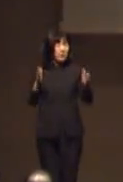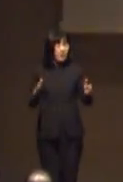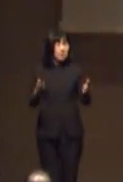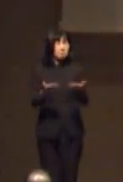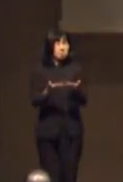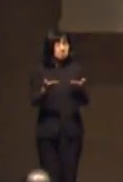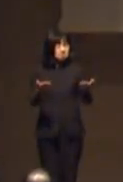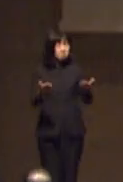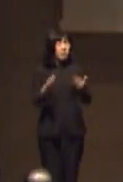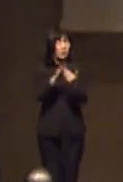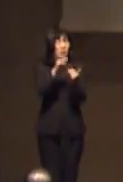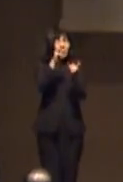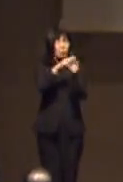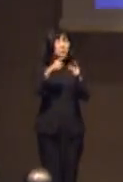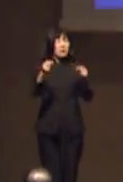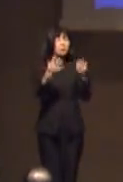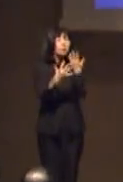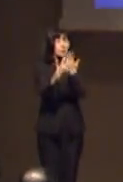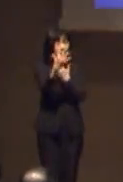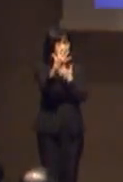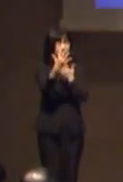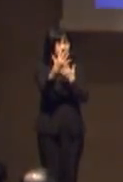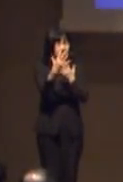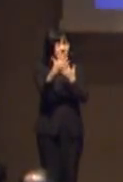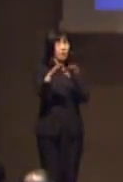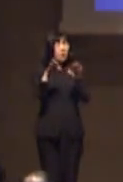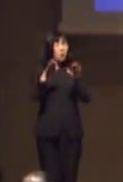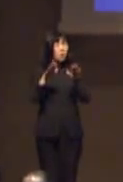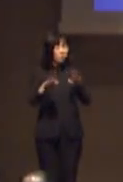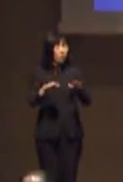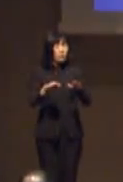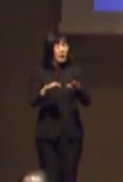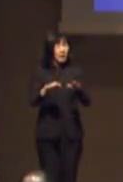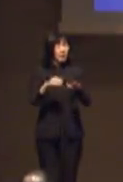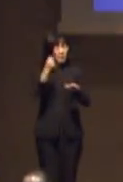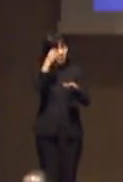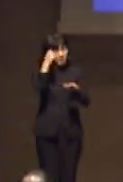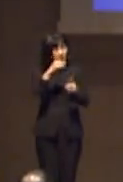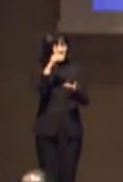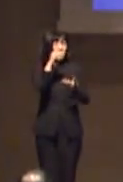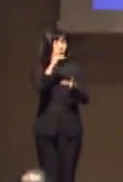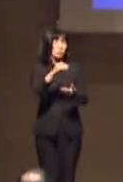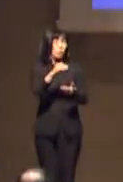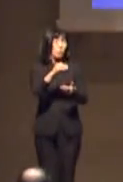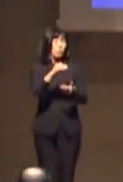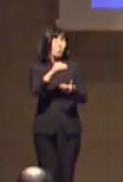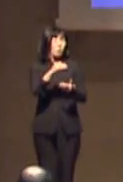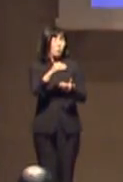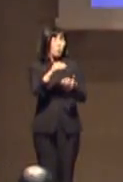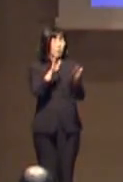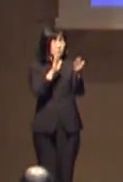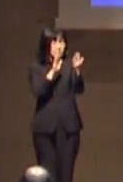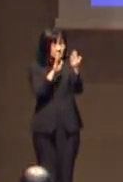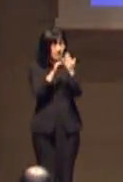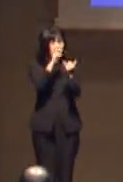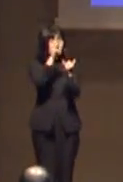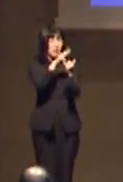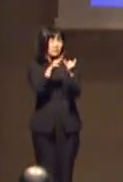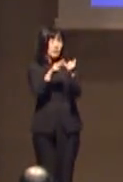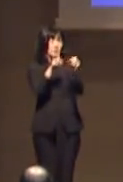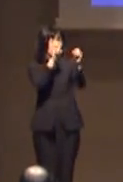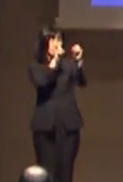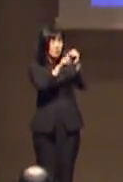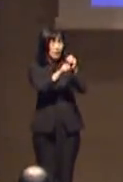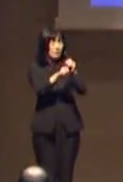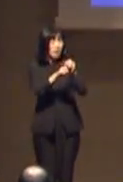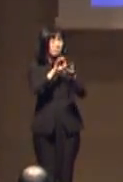まいりましたこの防災国体なんですけども、ここで培ったものをですね、来たるべき災害にしっかりと生か